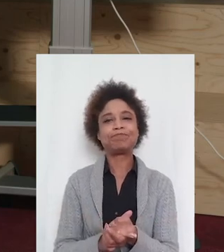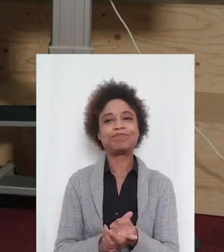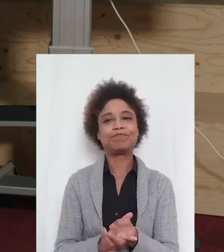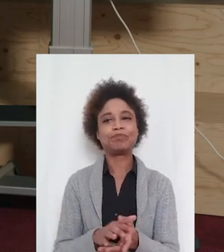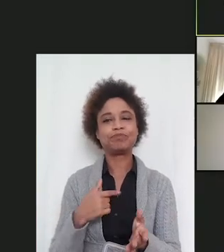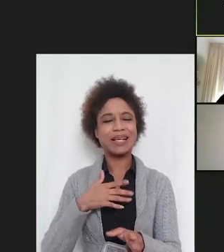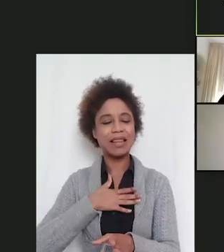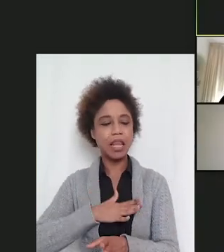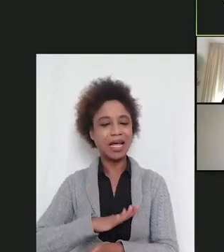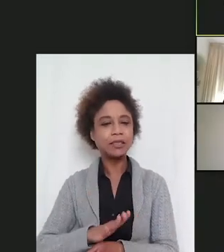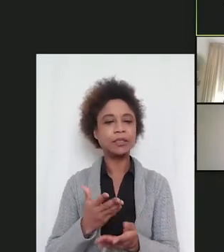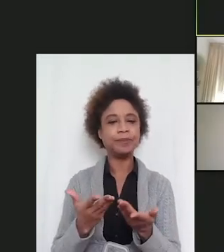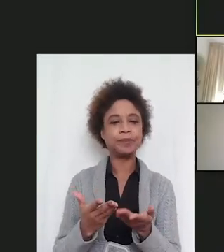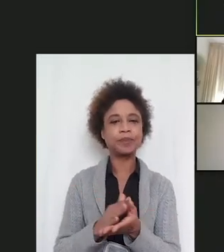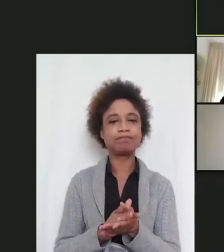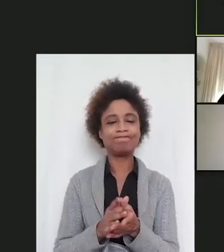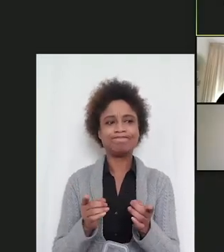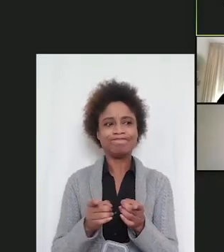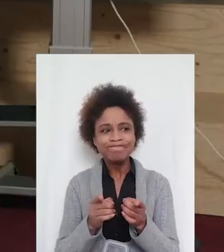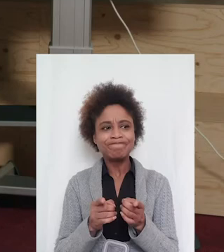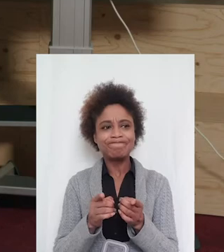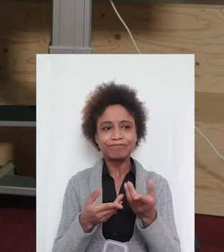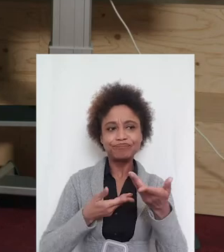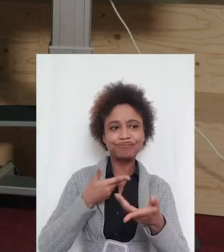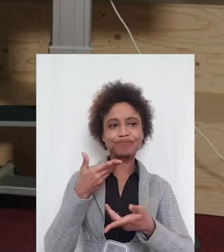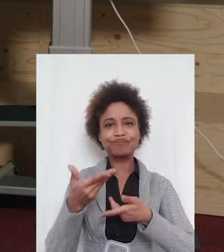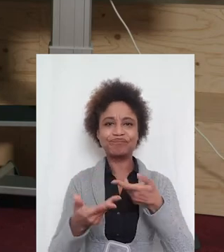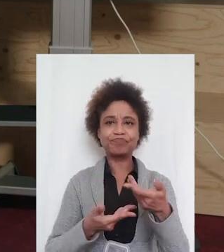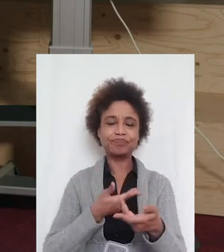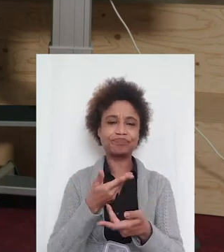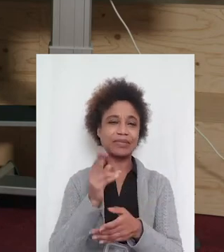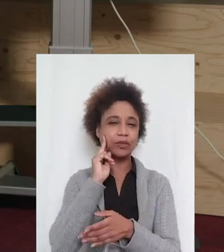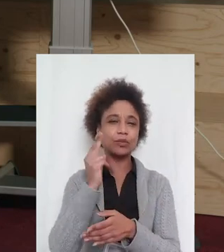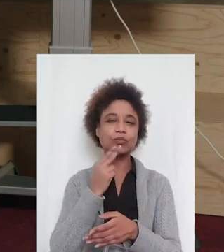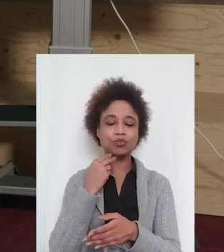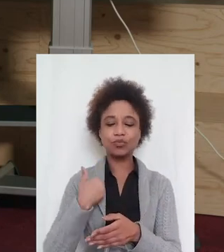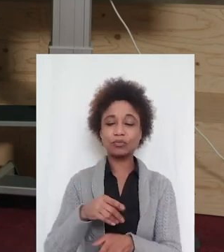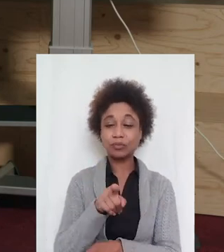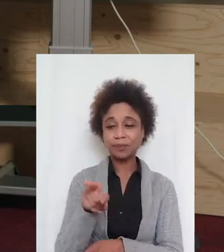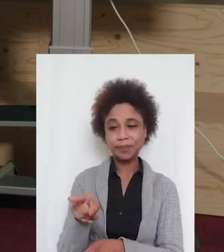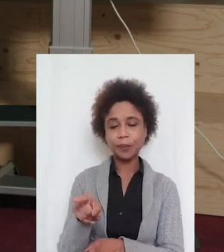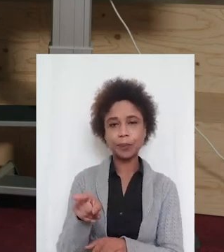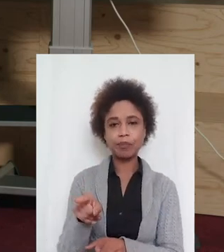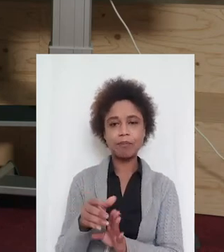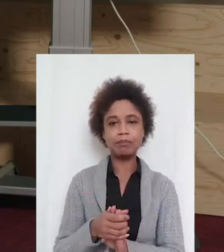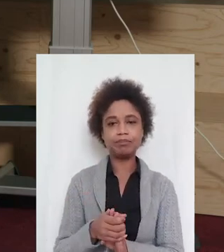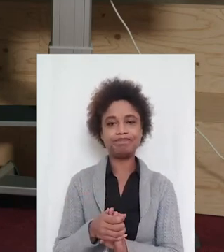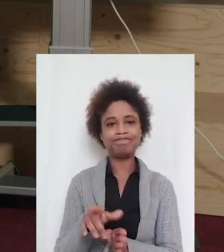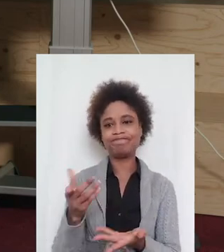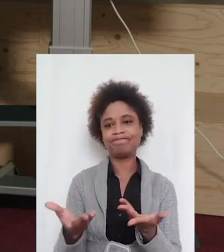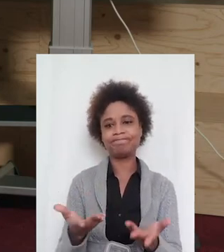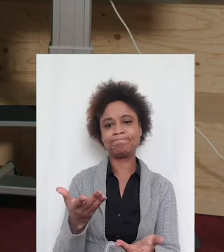Best lastig om daar kort over te zijn. Want dove mensen die kampen